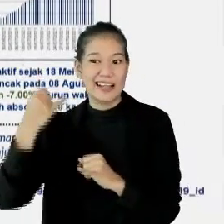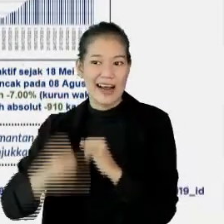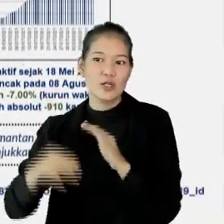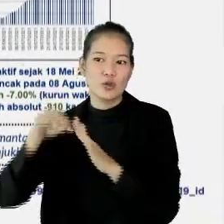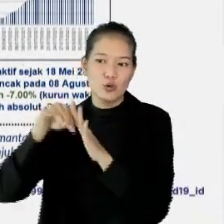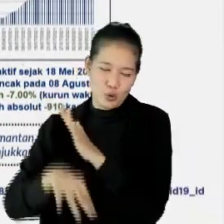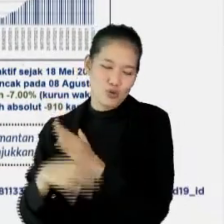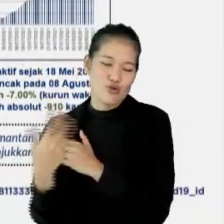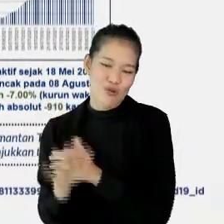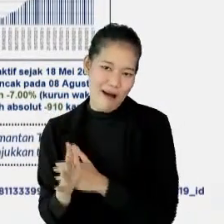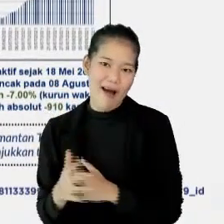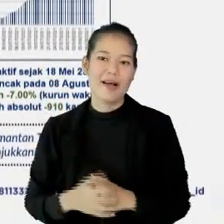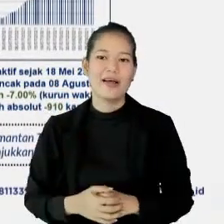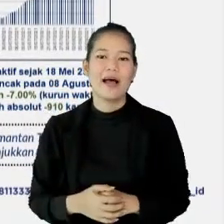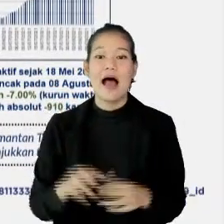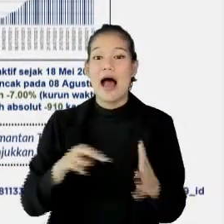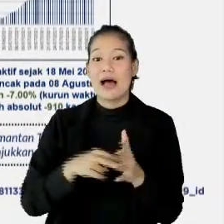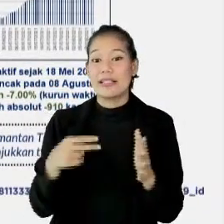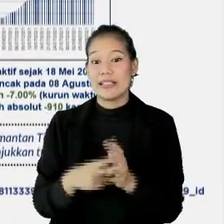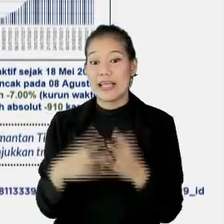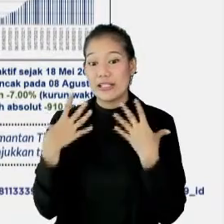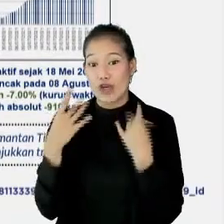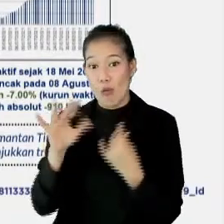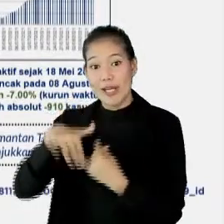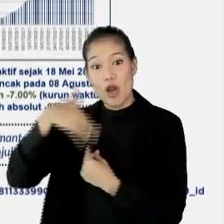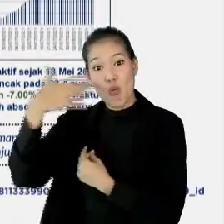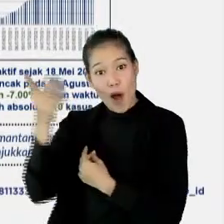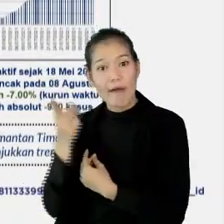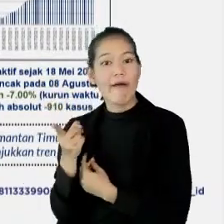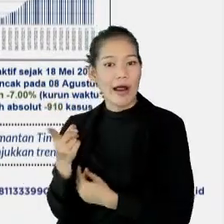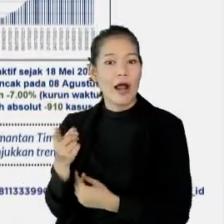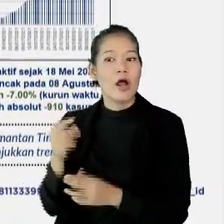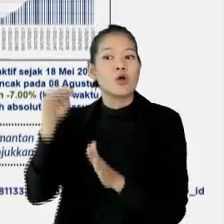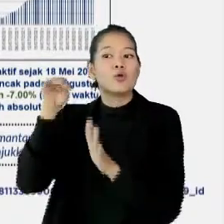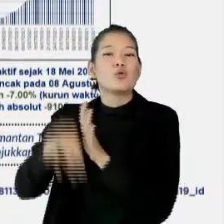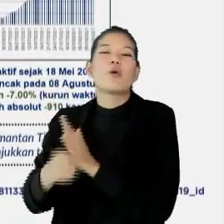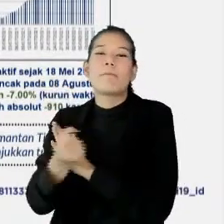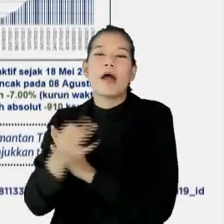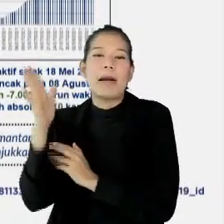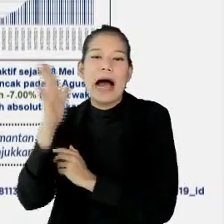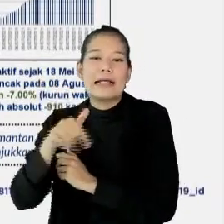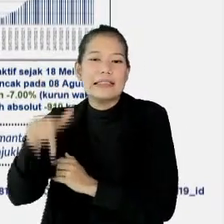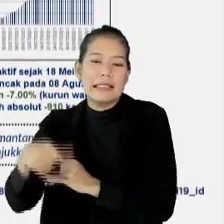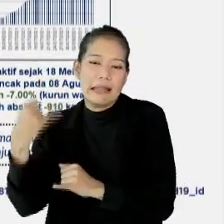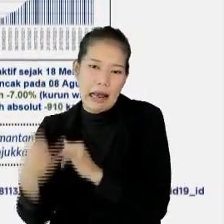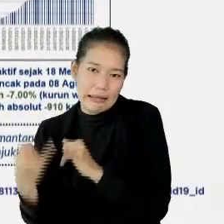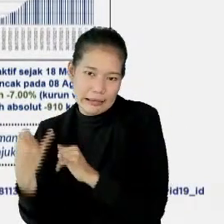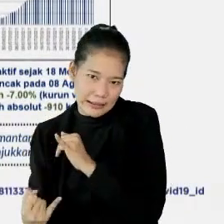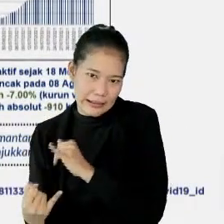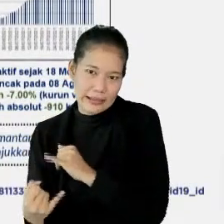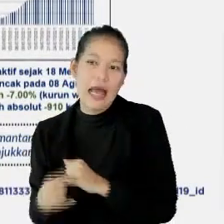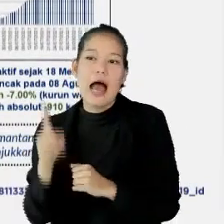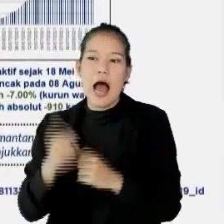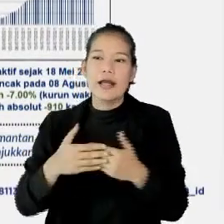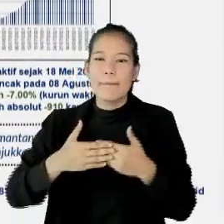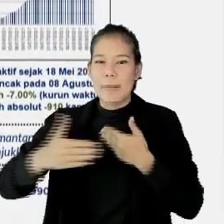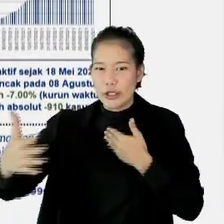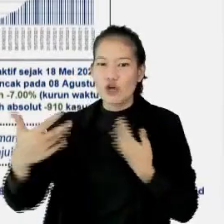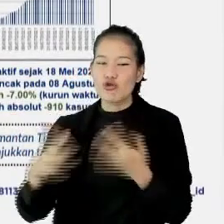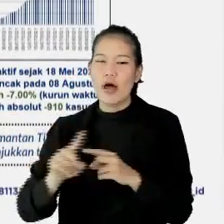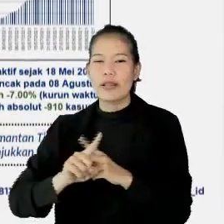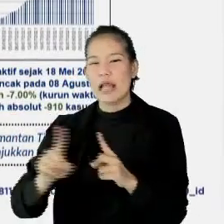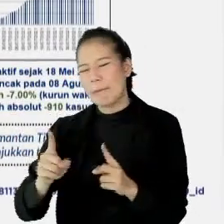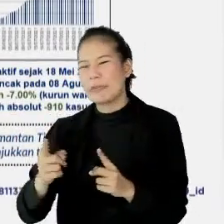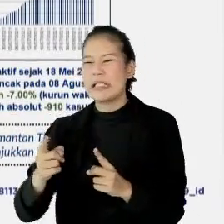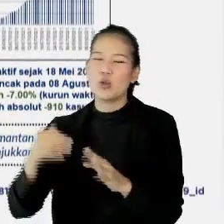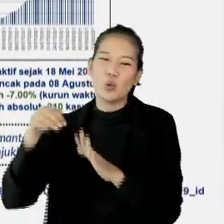Nah sama nih, baru turun 3 hari. Jadi untuk luar Jawa ini, justru penurunannya baru beberapa hari sebenarnya. Ada beberapa yang sudah panjang, tapi rata-rata baru